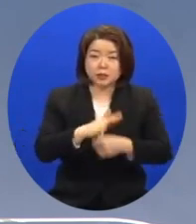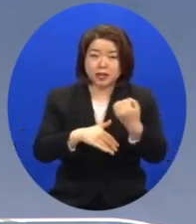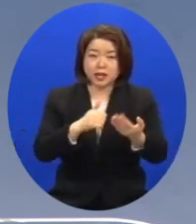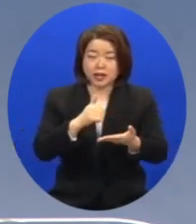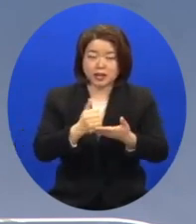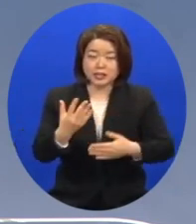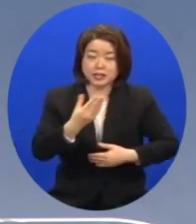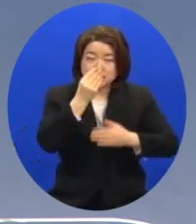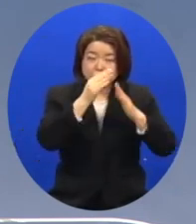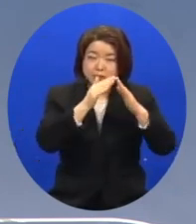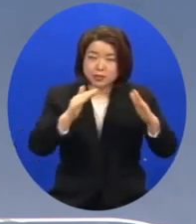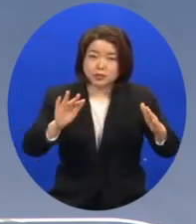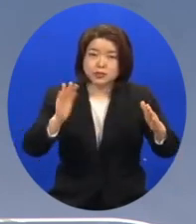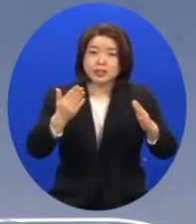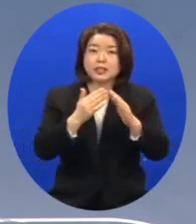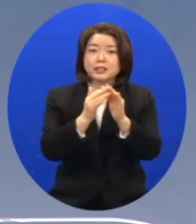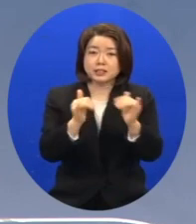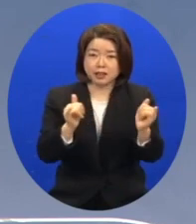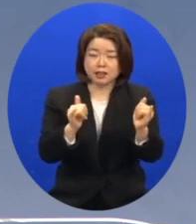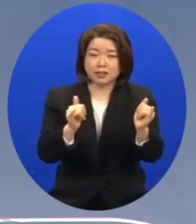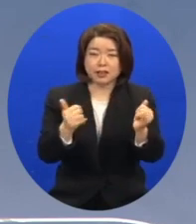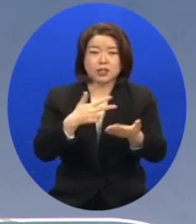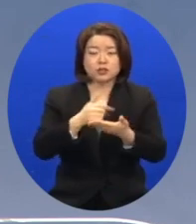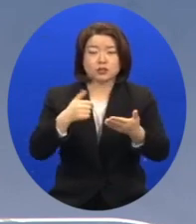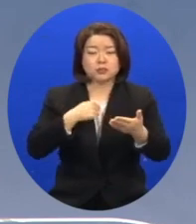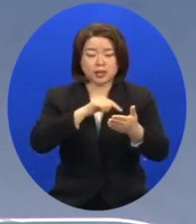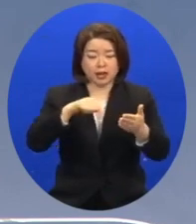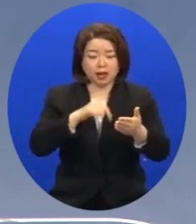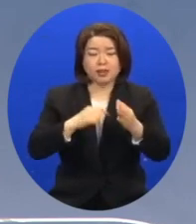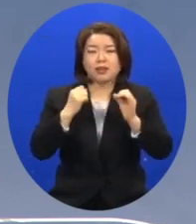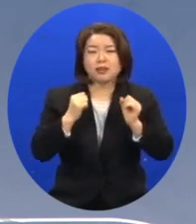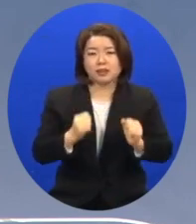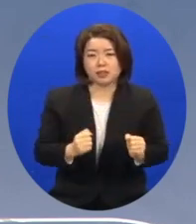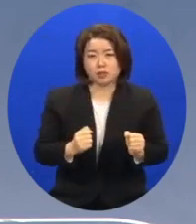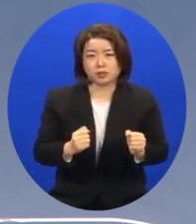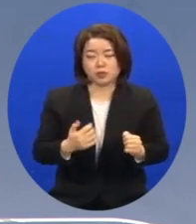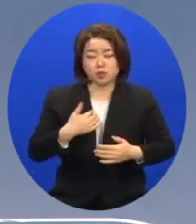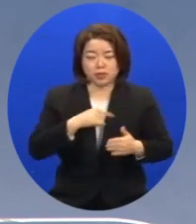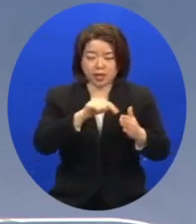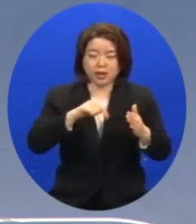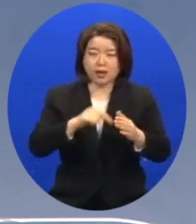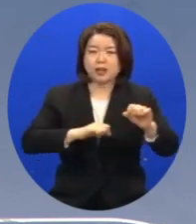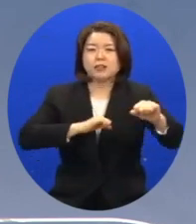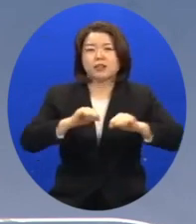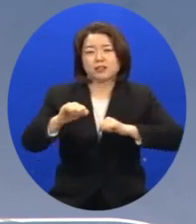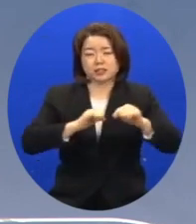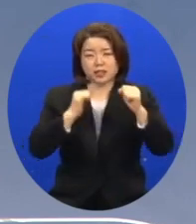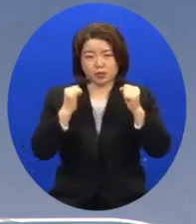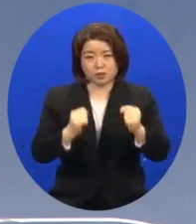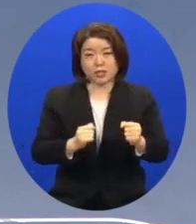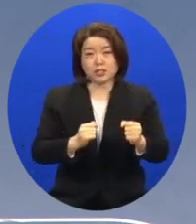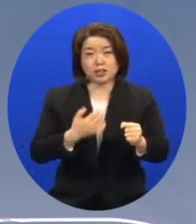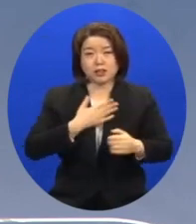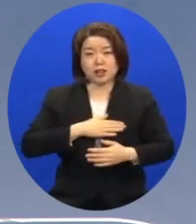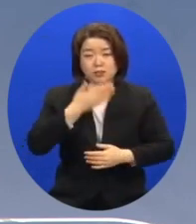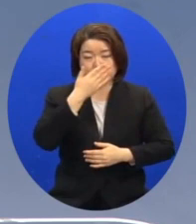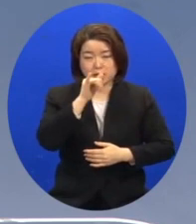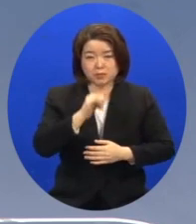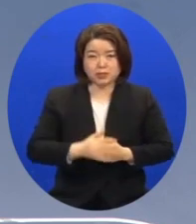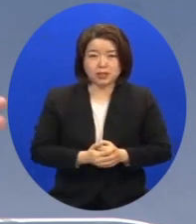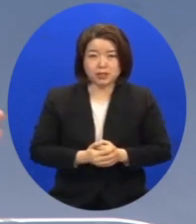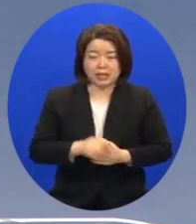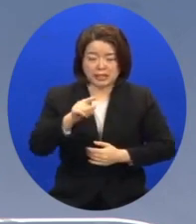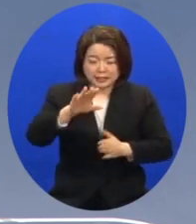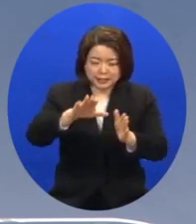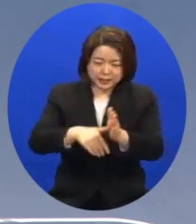성전 된 자 예요 주님이 내 안에 계시 구나 내 안의 역사 하고 계시거나 그때부터 우리의 삶은